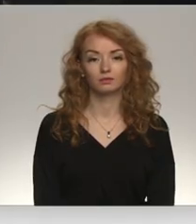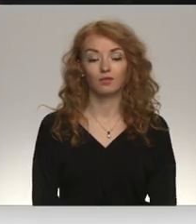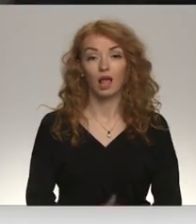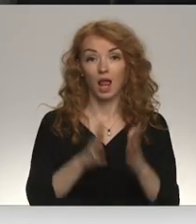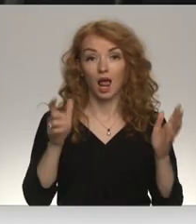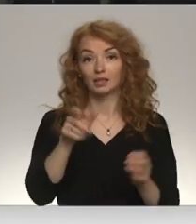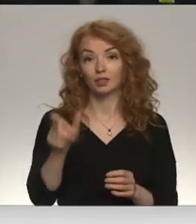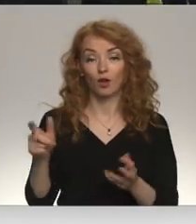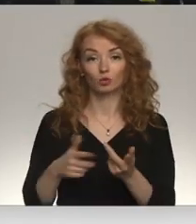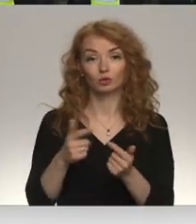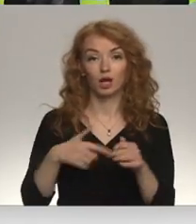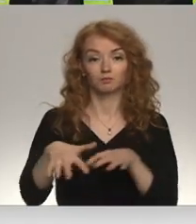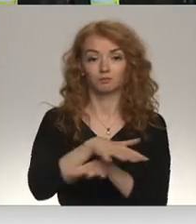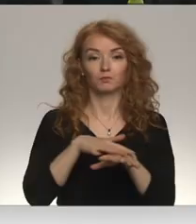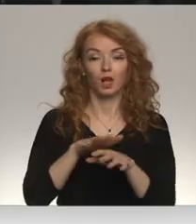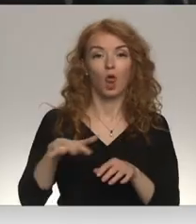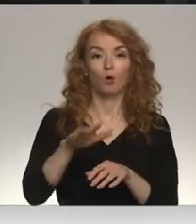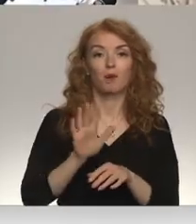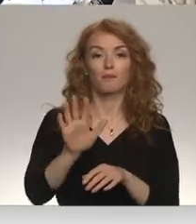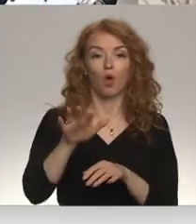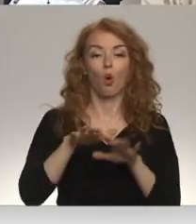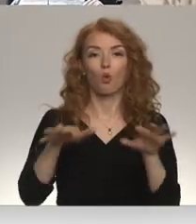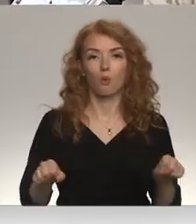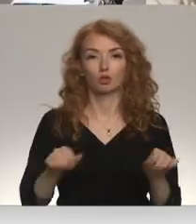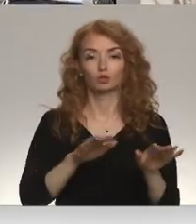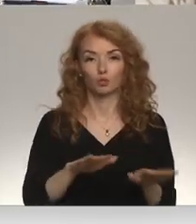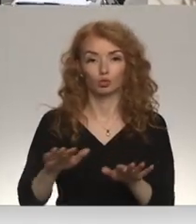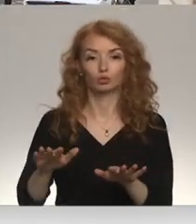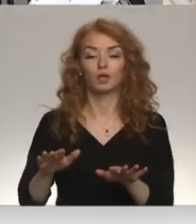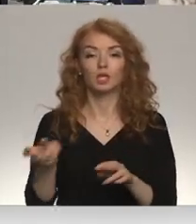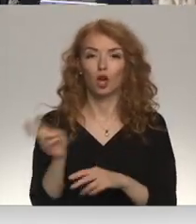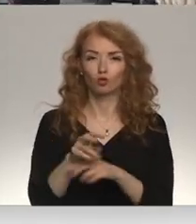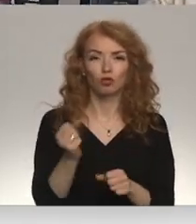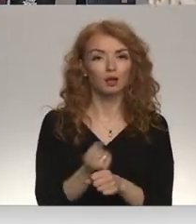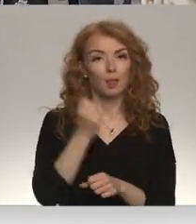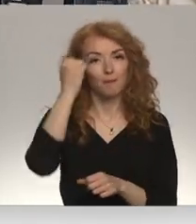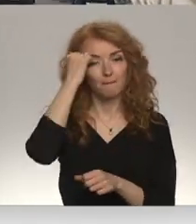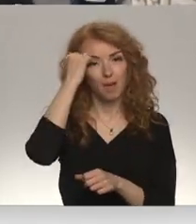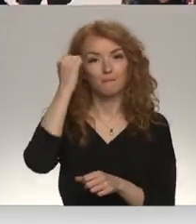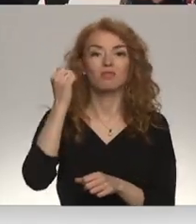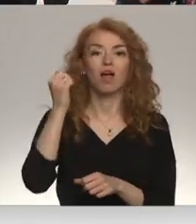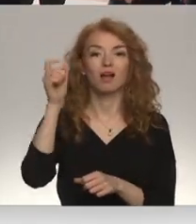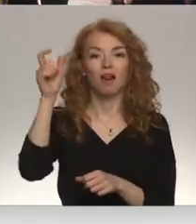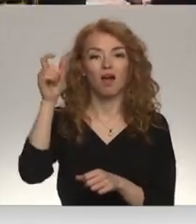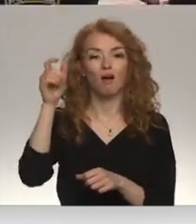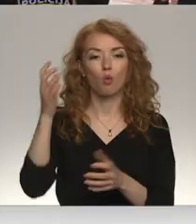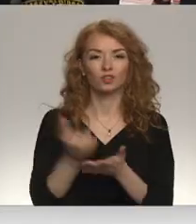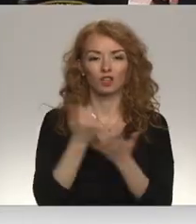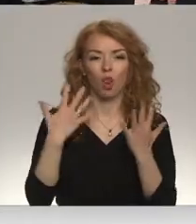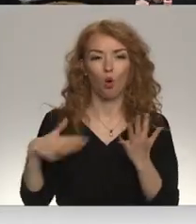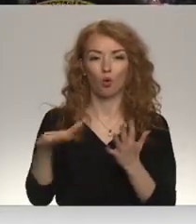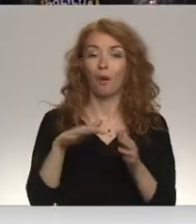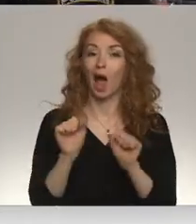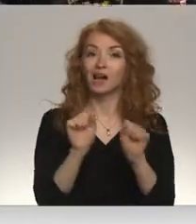Lielākais cilvēku skaits bija sapulcējies laukumā pie okupācijas muzeja. Ieradušies bija gan pieminekļu uzvaras laukumā aizstāvi, gan arī tā